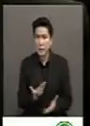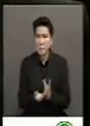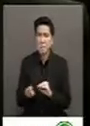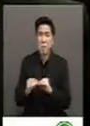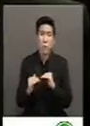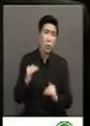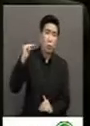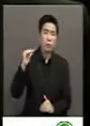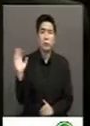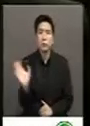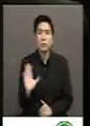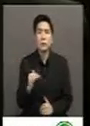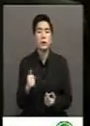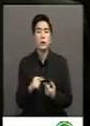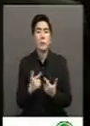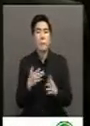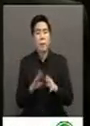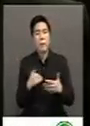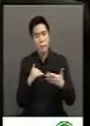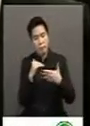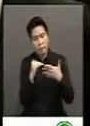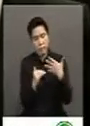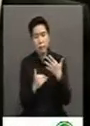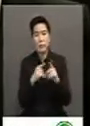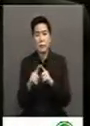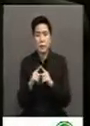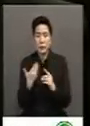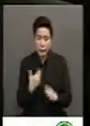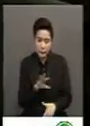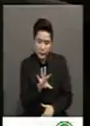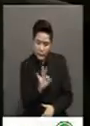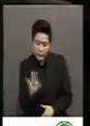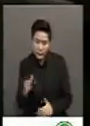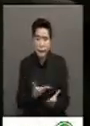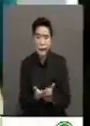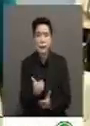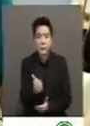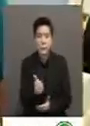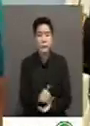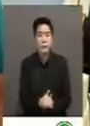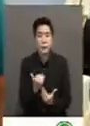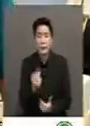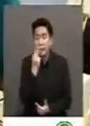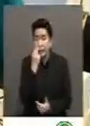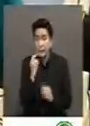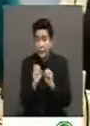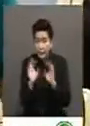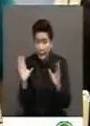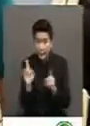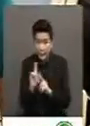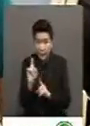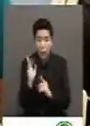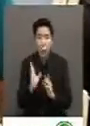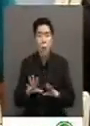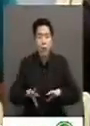นักนะครับเพราะว่าทุเรียนมีหลายประเภทที่ผู้บริโภคสามารถเลือกซื้อได้นะครับ สิ่งที่เห็นได้ชัดคือผู้บริโภคยอม